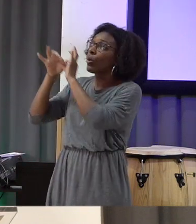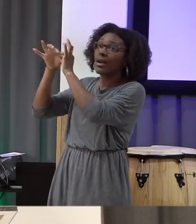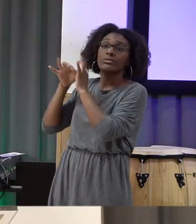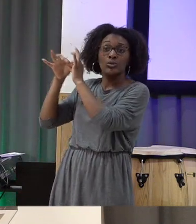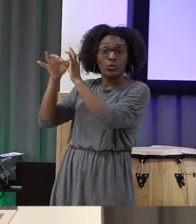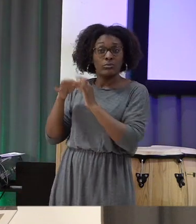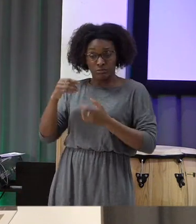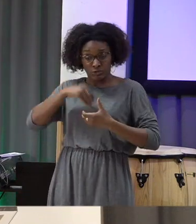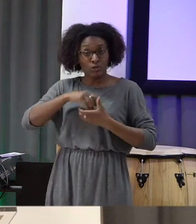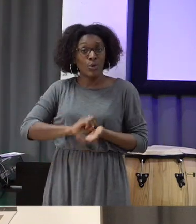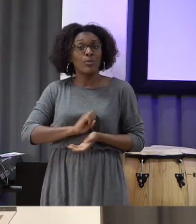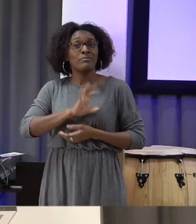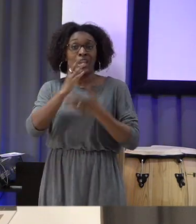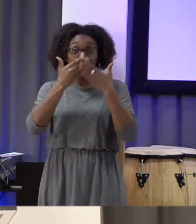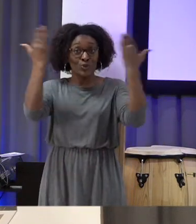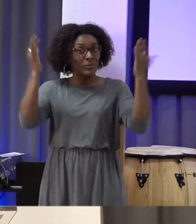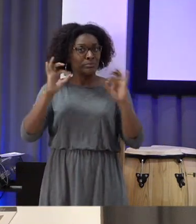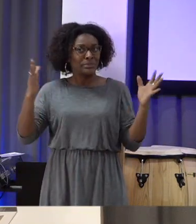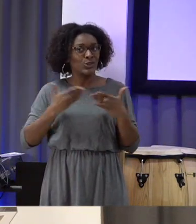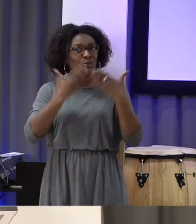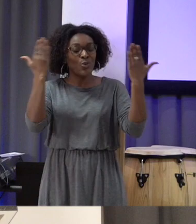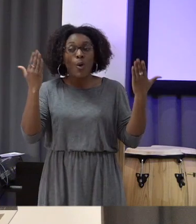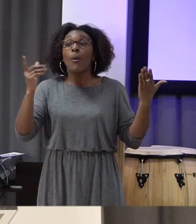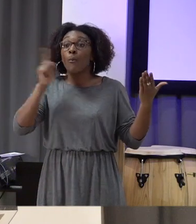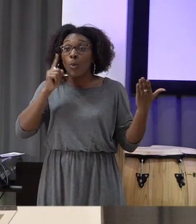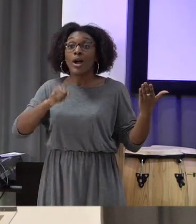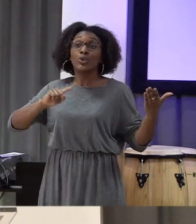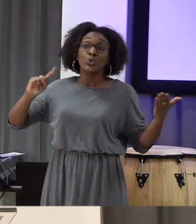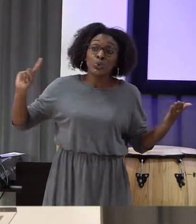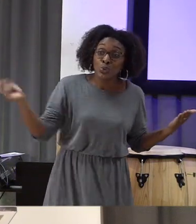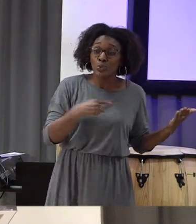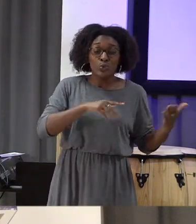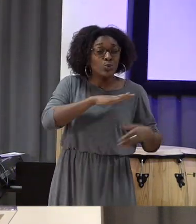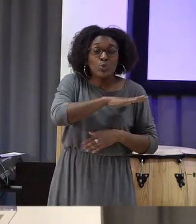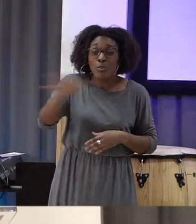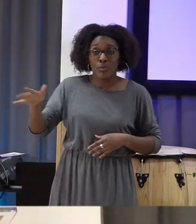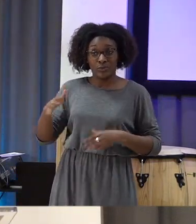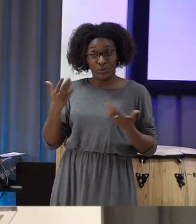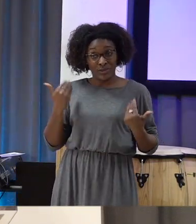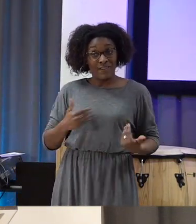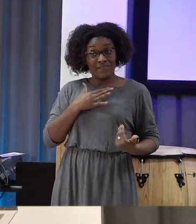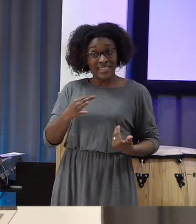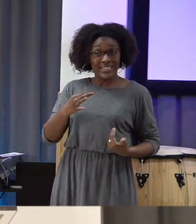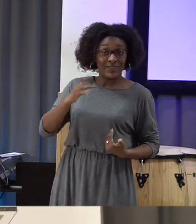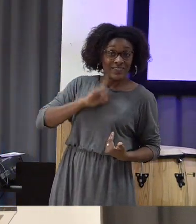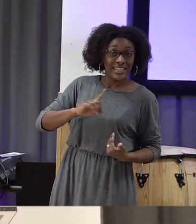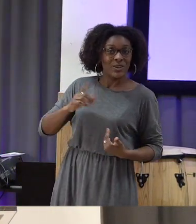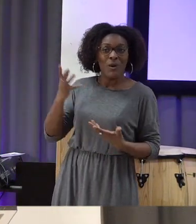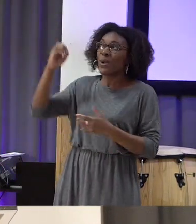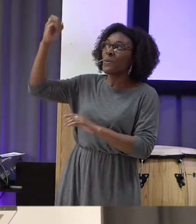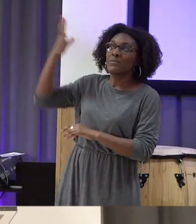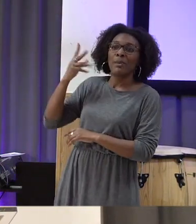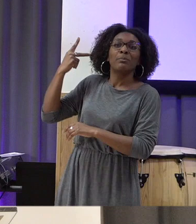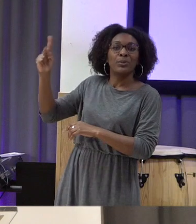jour. Car nous sommes tous des fils de la lumière et des fils du jour. Le